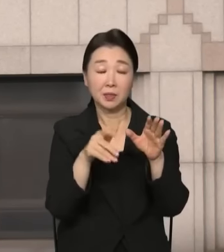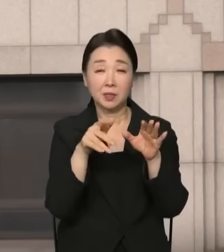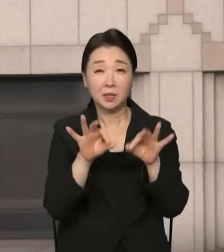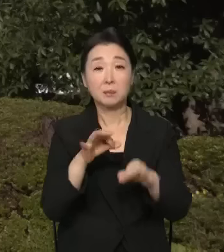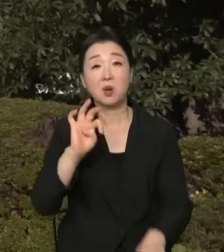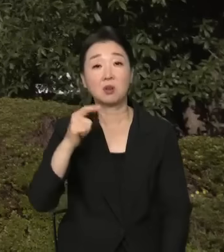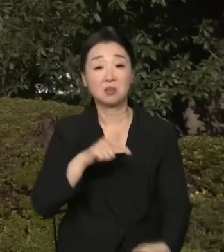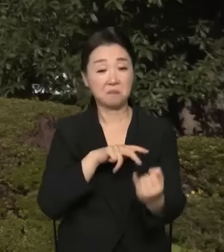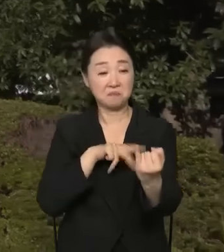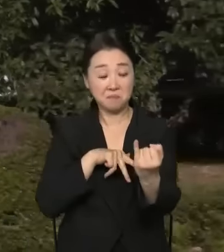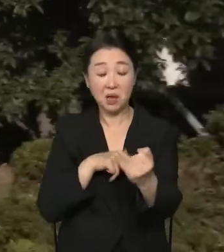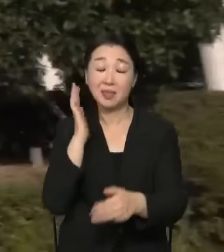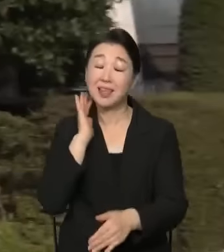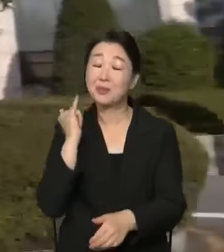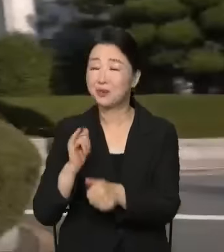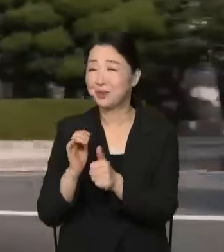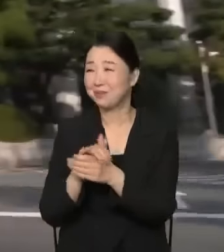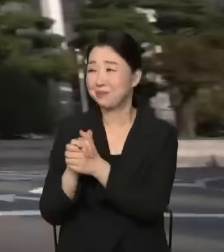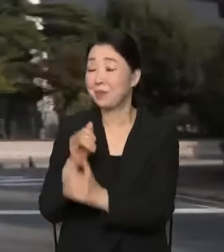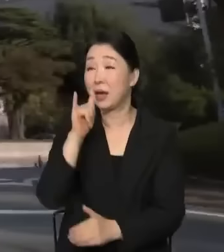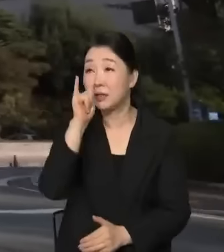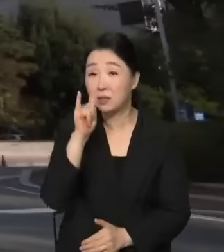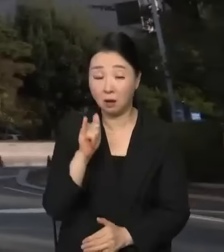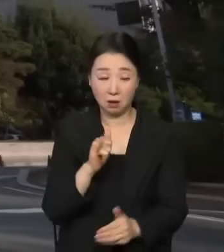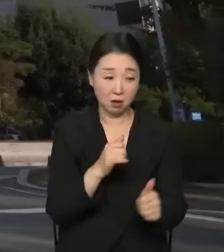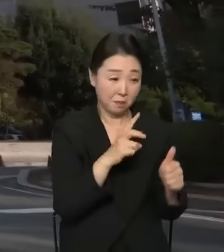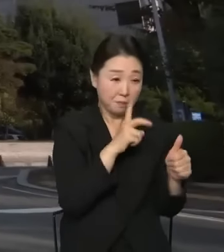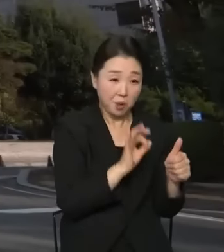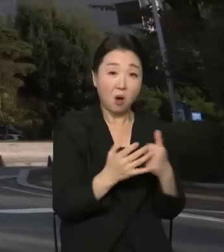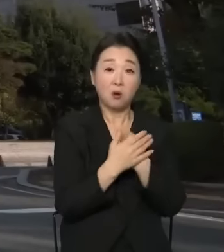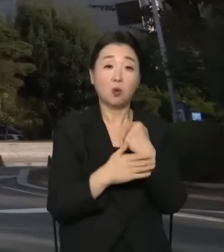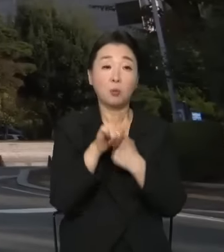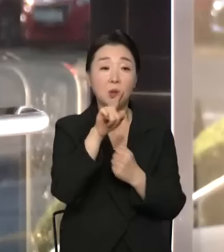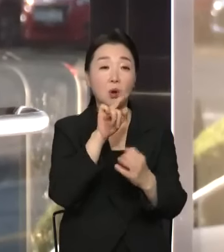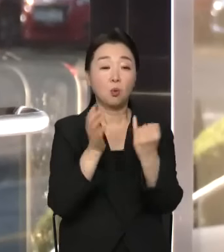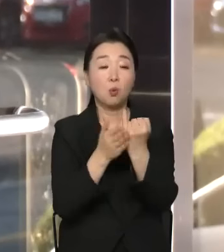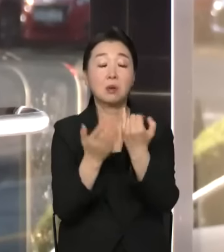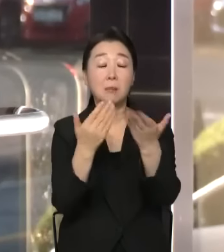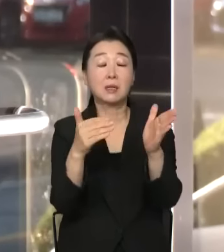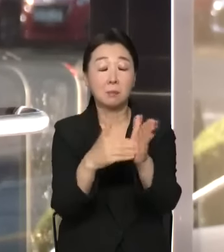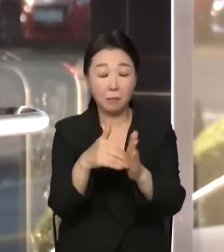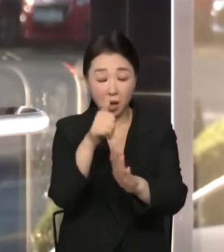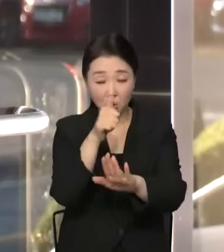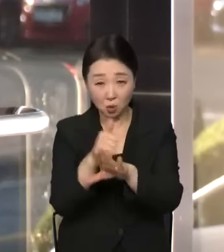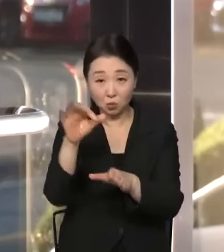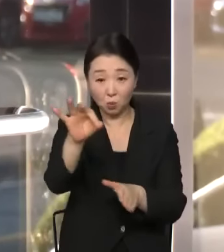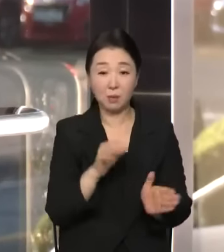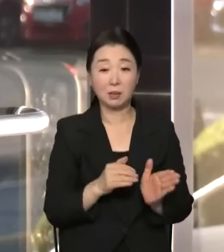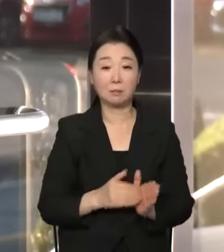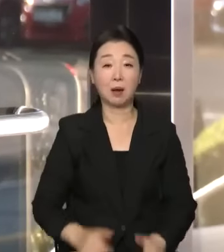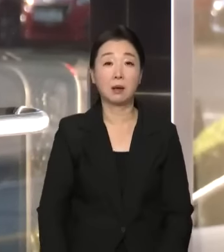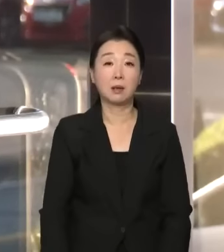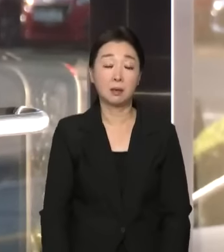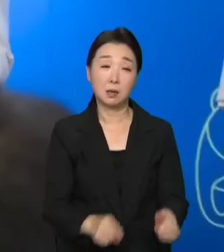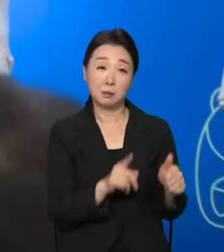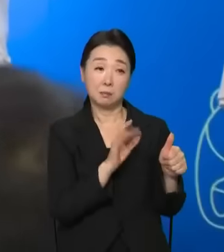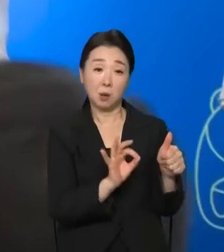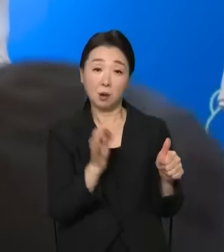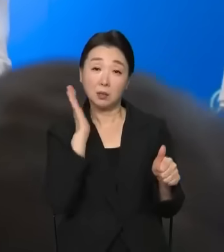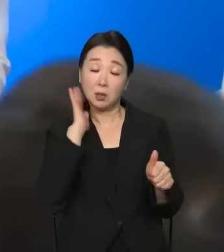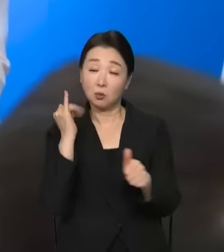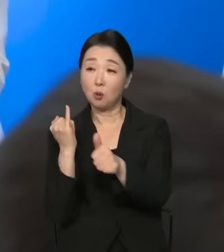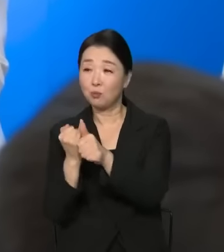부부와의 친분을 과시해 자신 덕분에 공천을 받은 것이라며 돈을 받았다고 적시했습니다. 다만 명 씨가 대통령